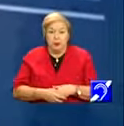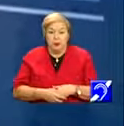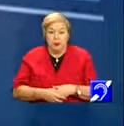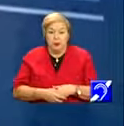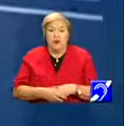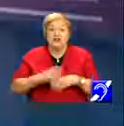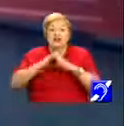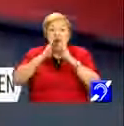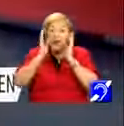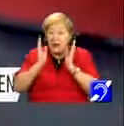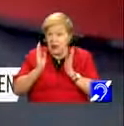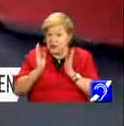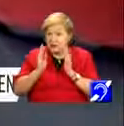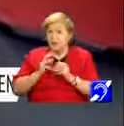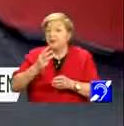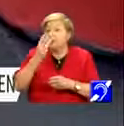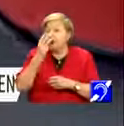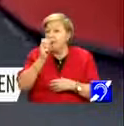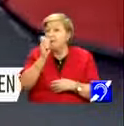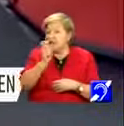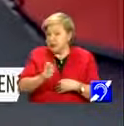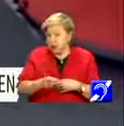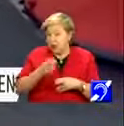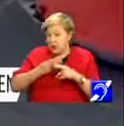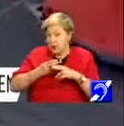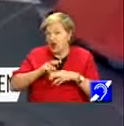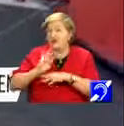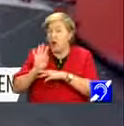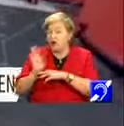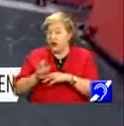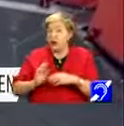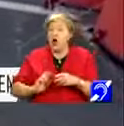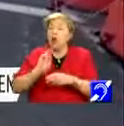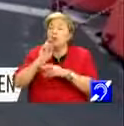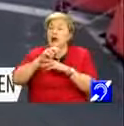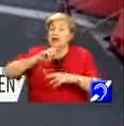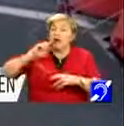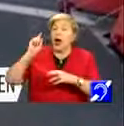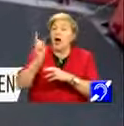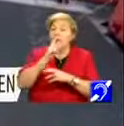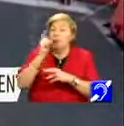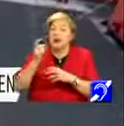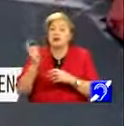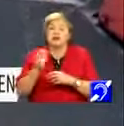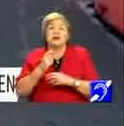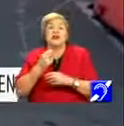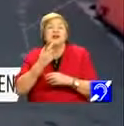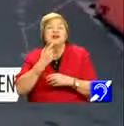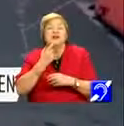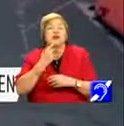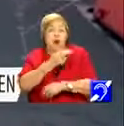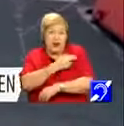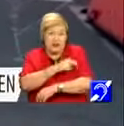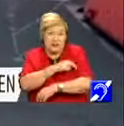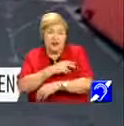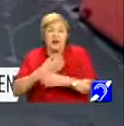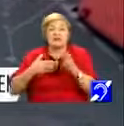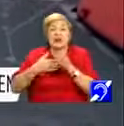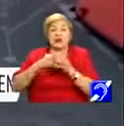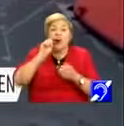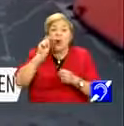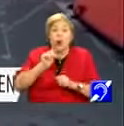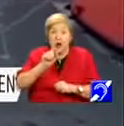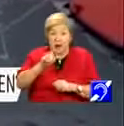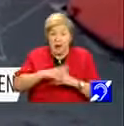La primele ore ale dimineții, 3 pacienți cu coronavirus au fost urcați în ambulanțe de la Spitalul Județean din Timișoara cu destinația Seged.